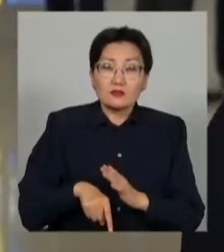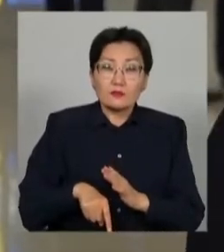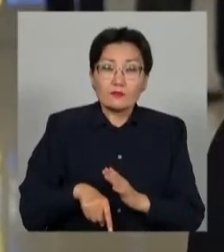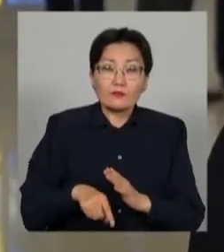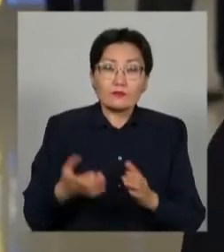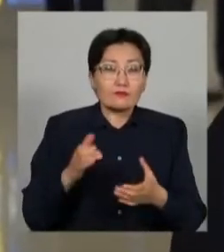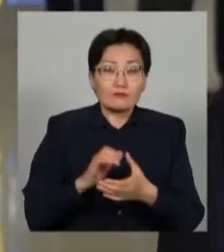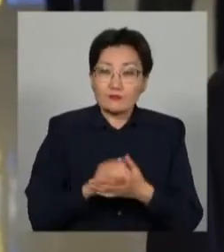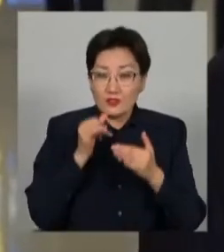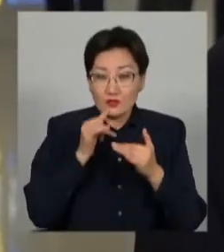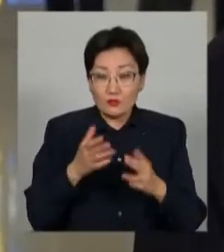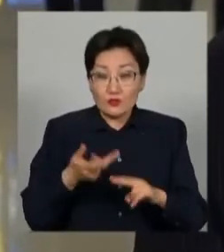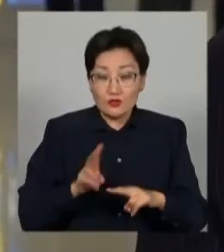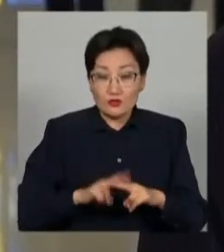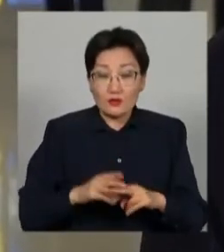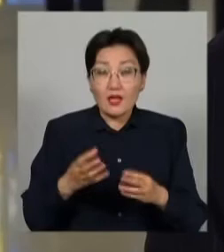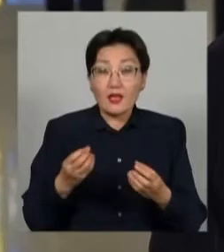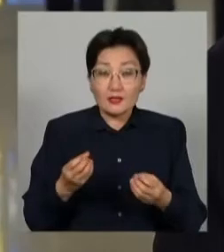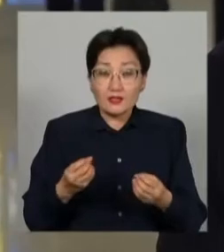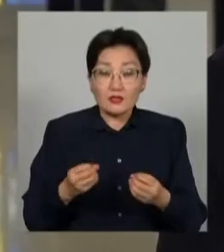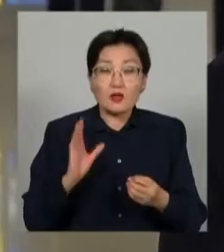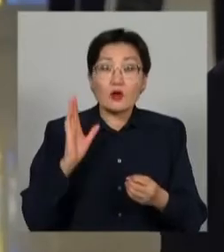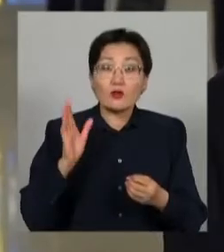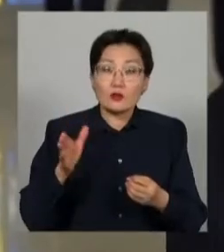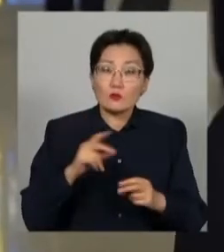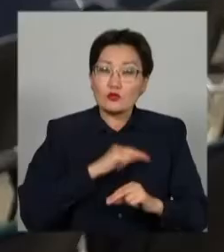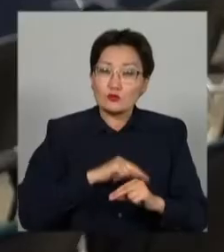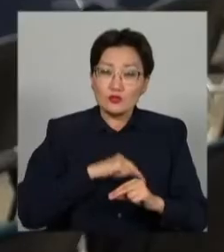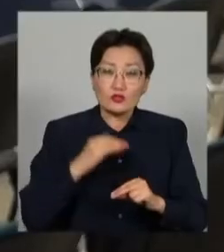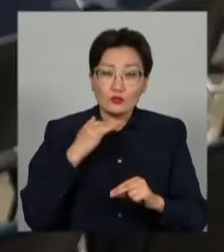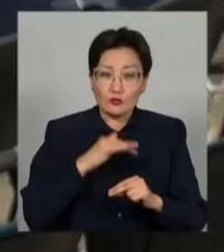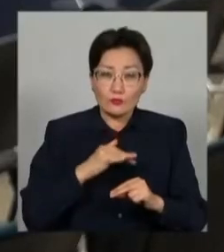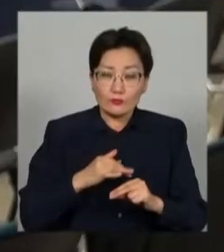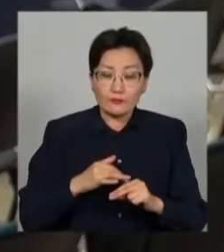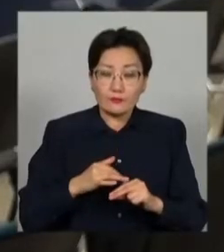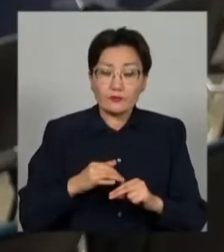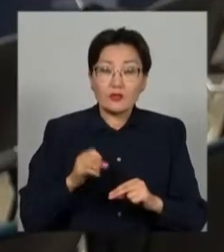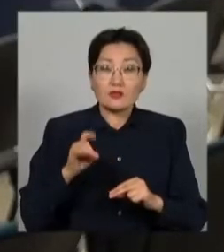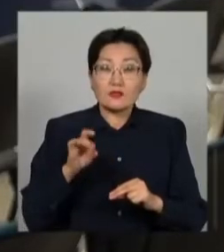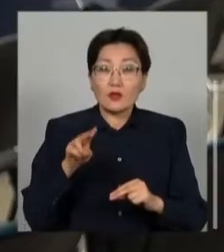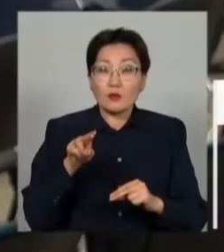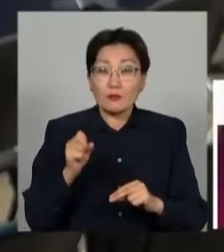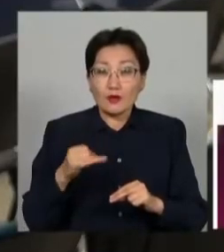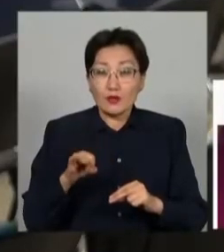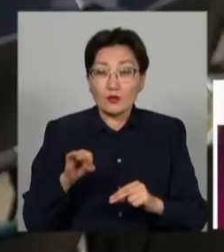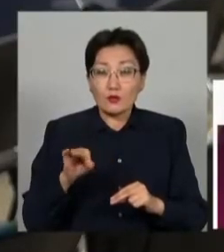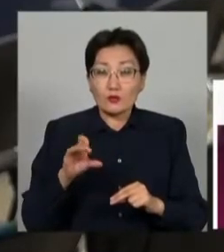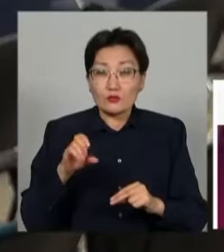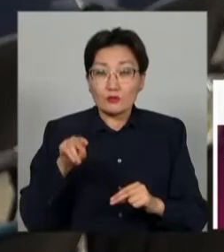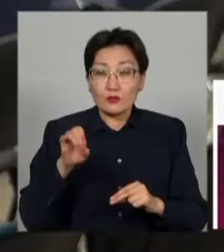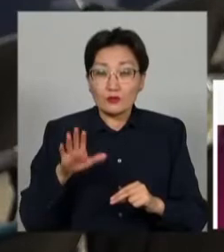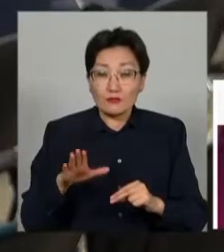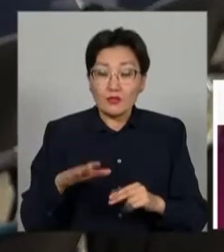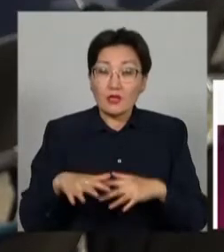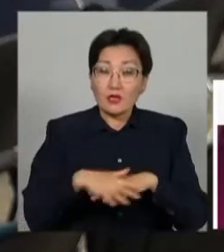таныстыра алмадық. Сондықтан әлі алдымызда жұмыс көп. Серікбай Оспанов ел арасынан